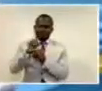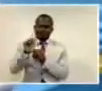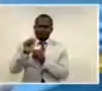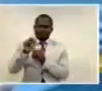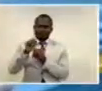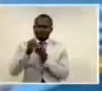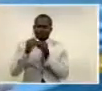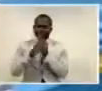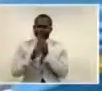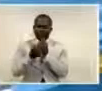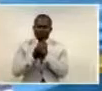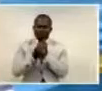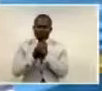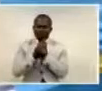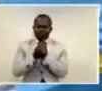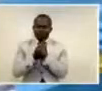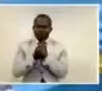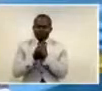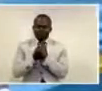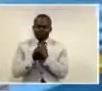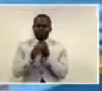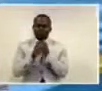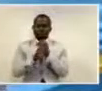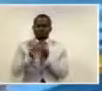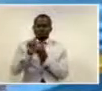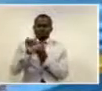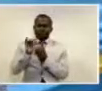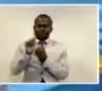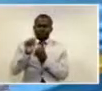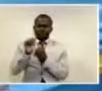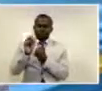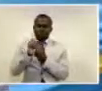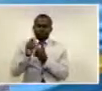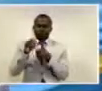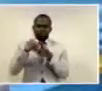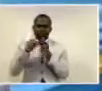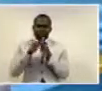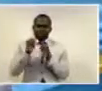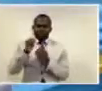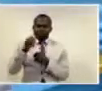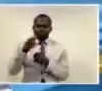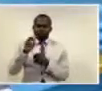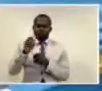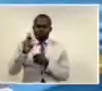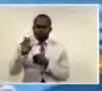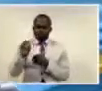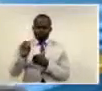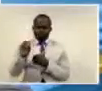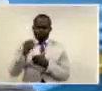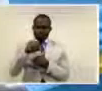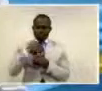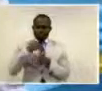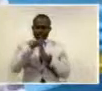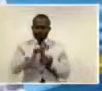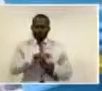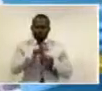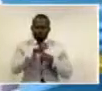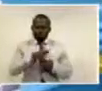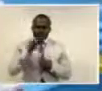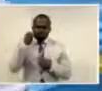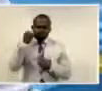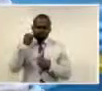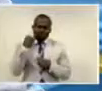ka Rubavu akagari ka Kinyanzovu umudugudu wa Muhororo mvita karengane